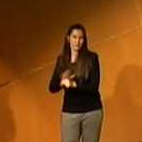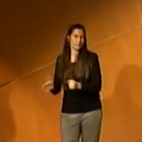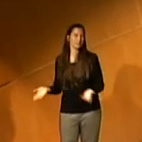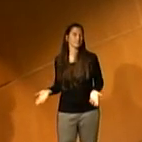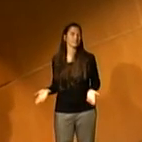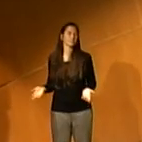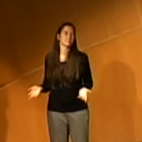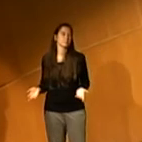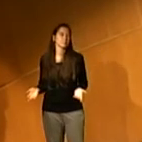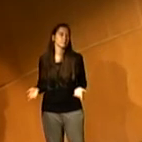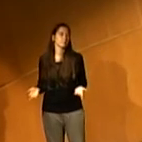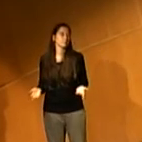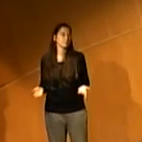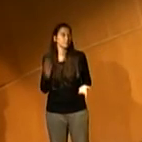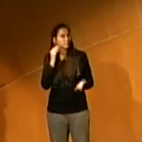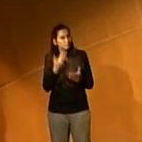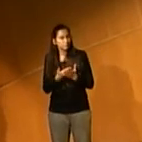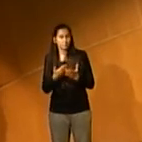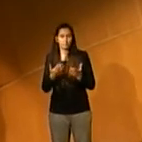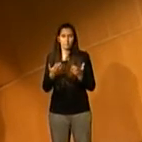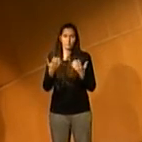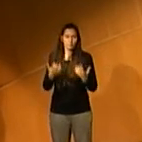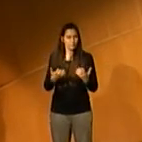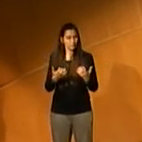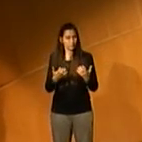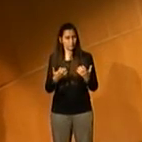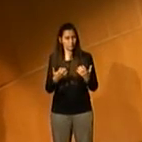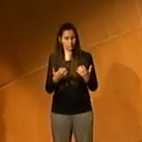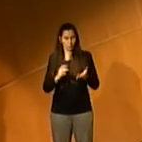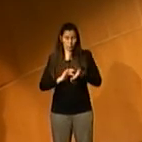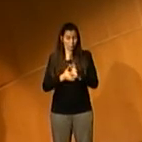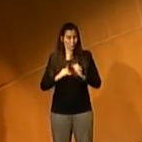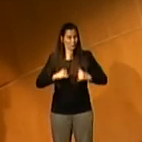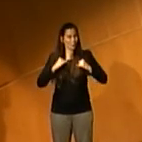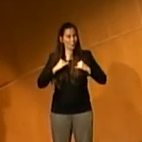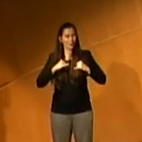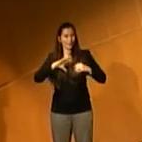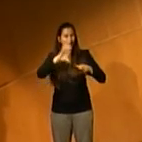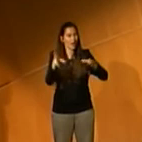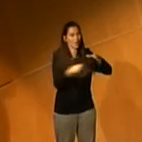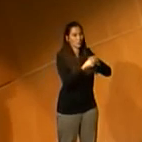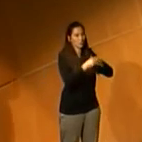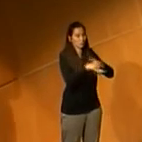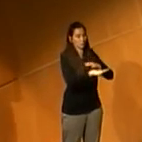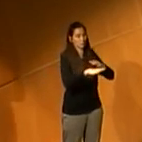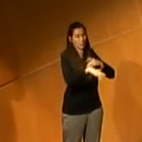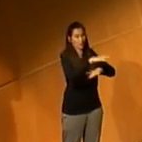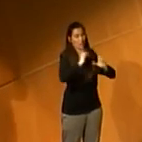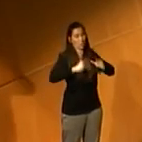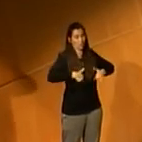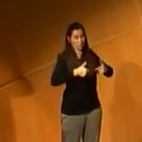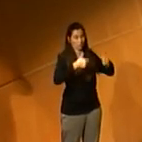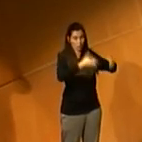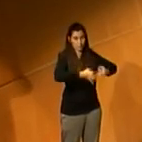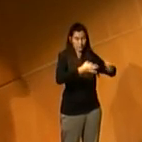pour aider tous ces jeunes qui sont inclus dans le milieu ordinaire, nous avons besoin...